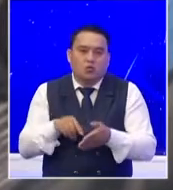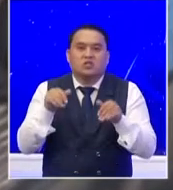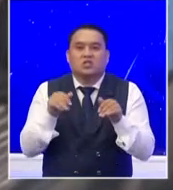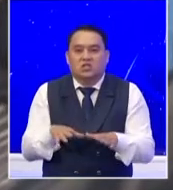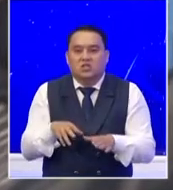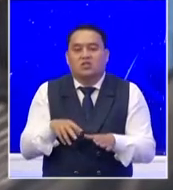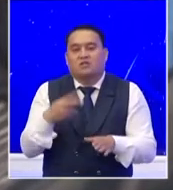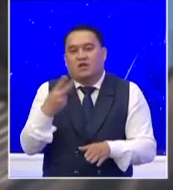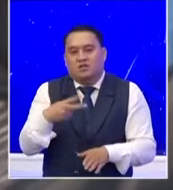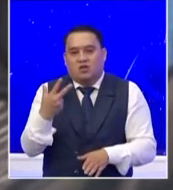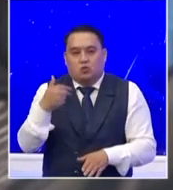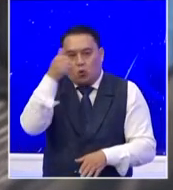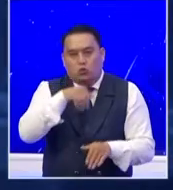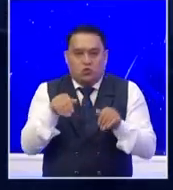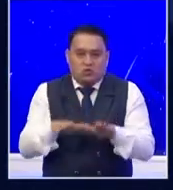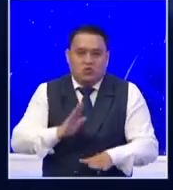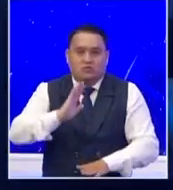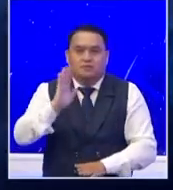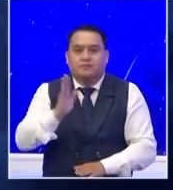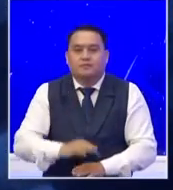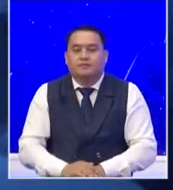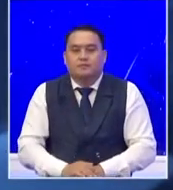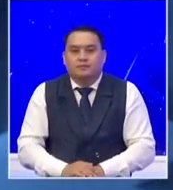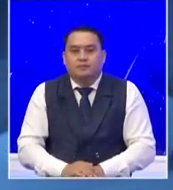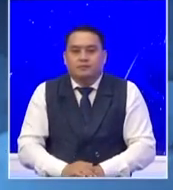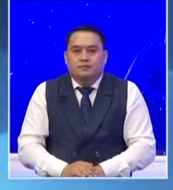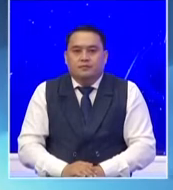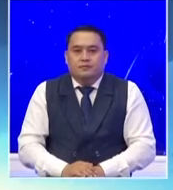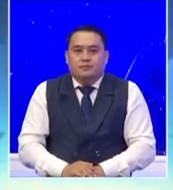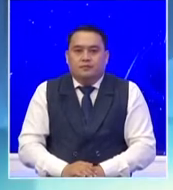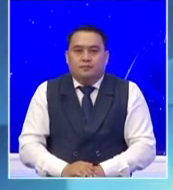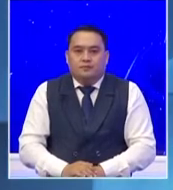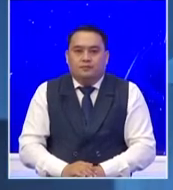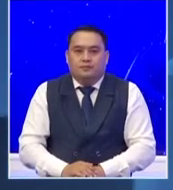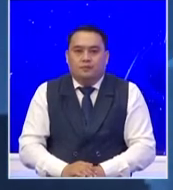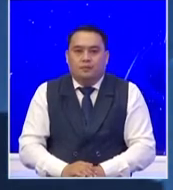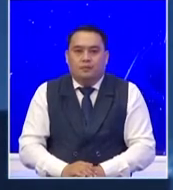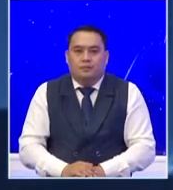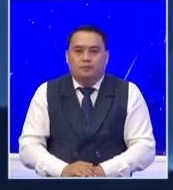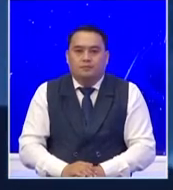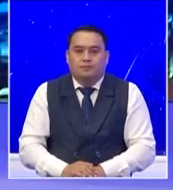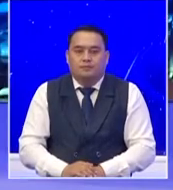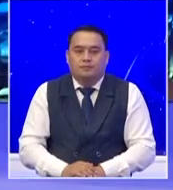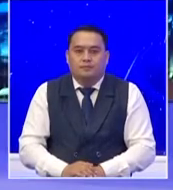к 2023 году. Ануар Амангельдинов, Мади Байбусынов, телеканал ЖТСУ.